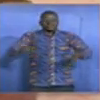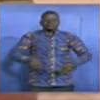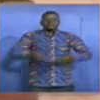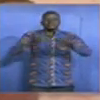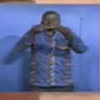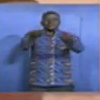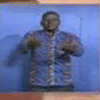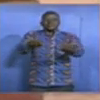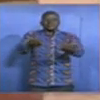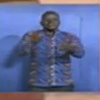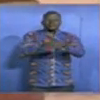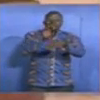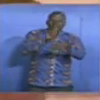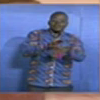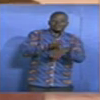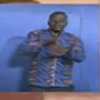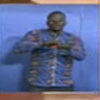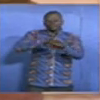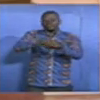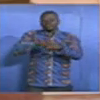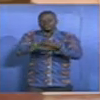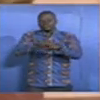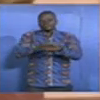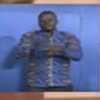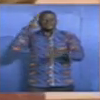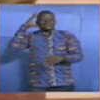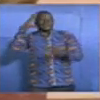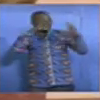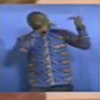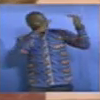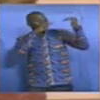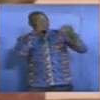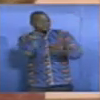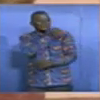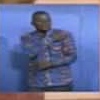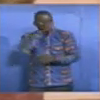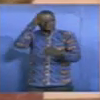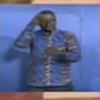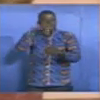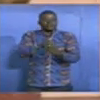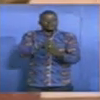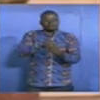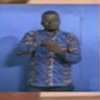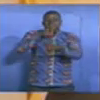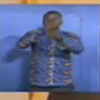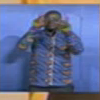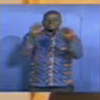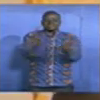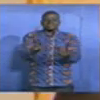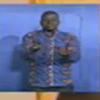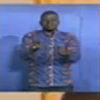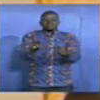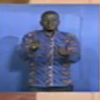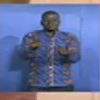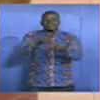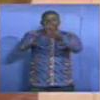conseils à viser sur l'expérience de la Tunisie sur plusieurs questions, notamment la question de l'emploi